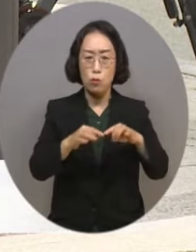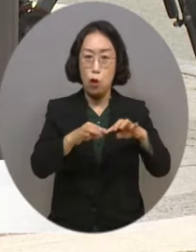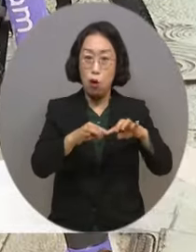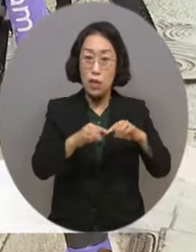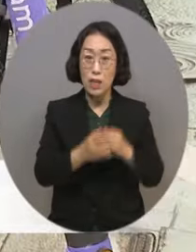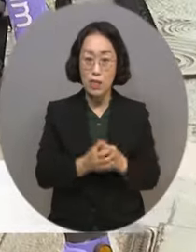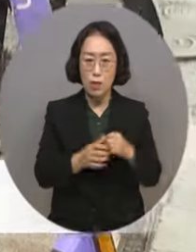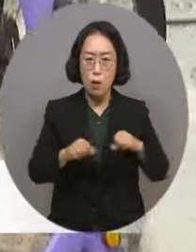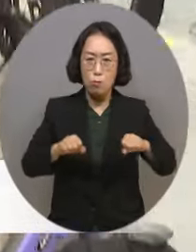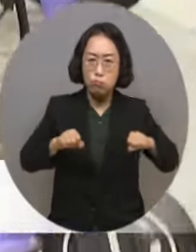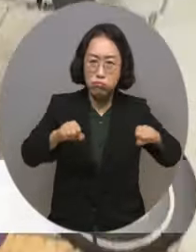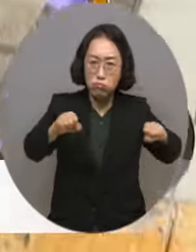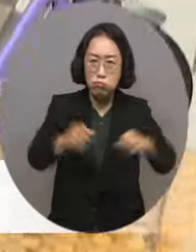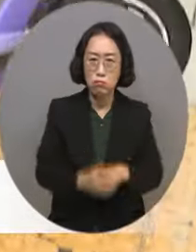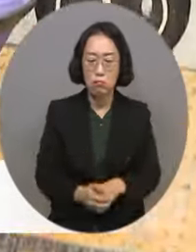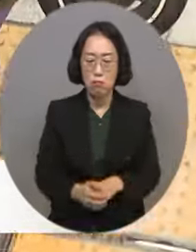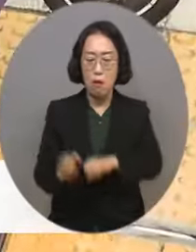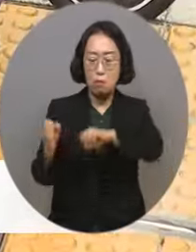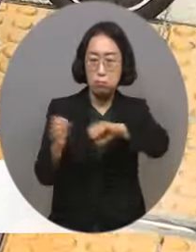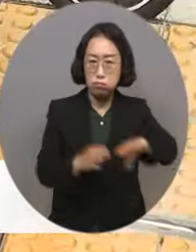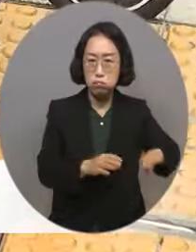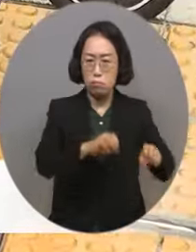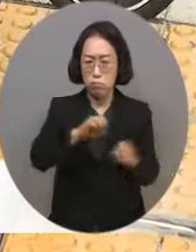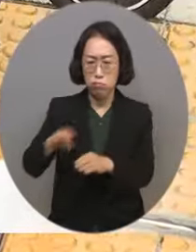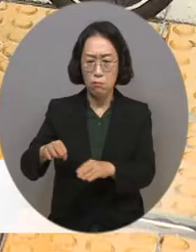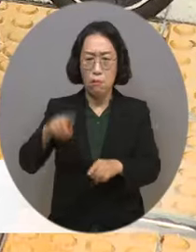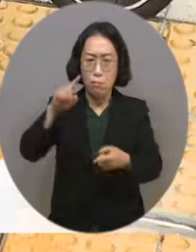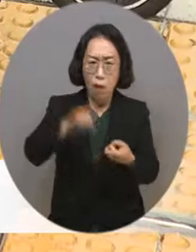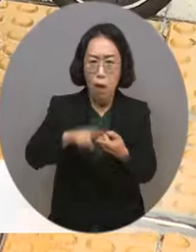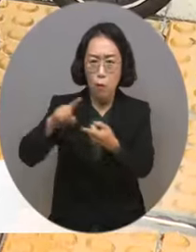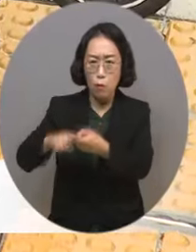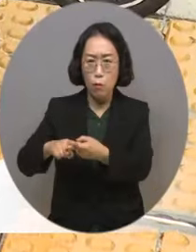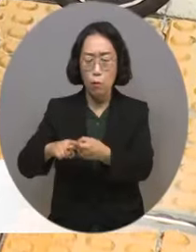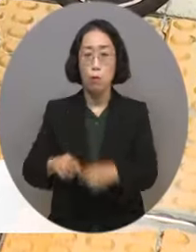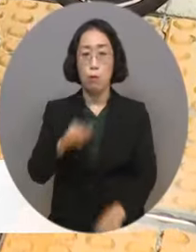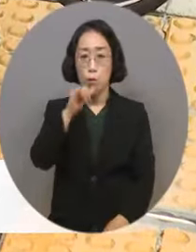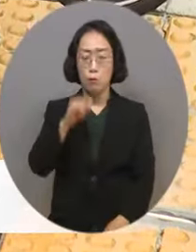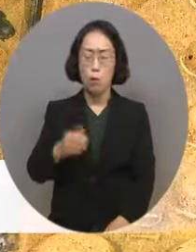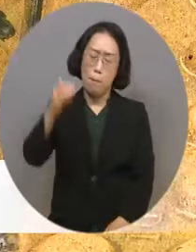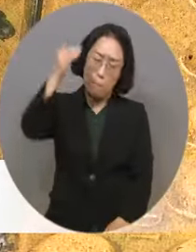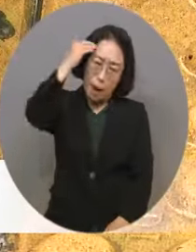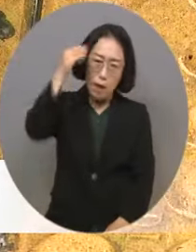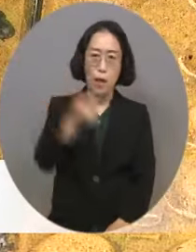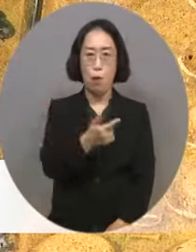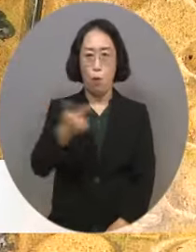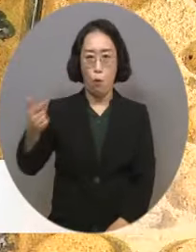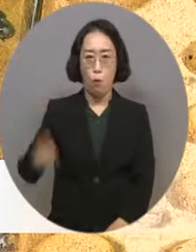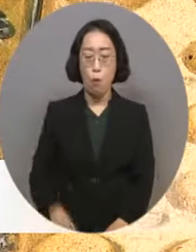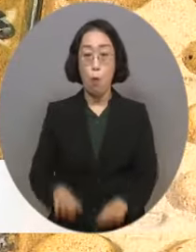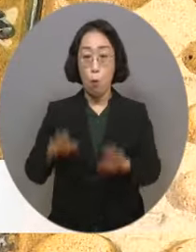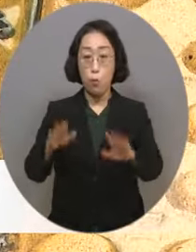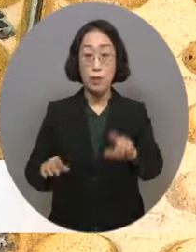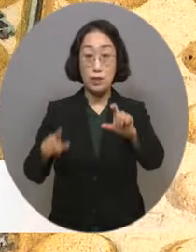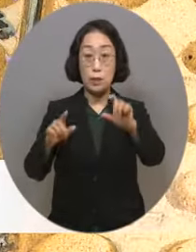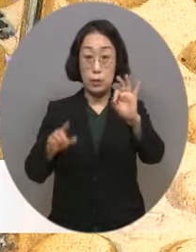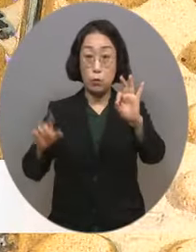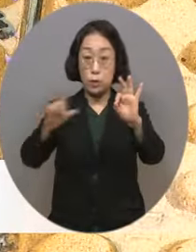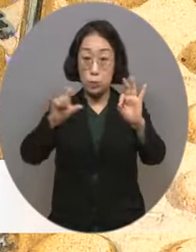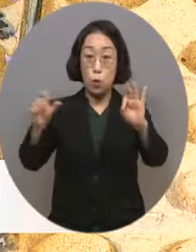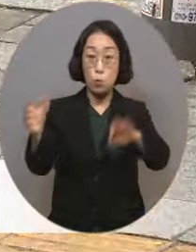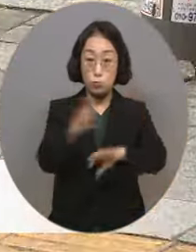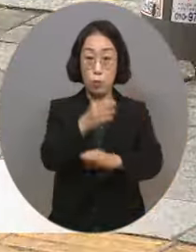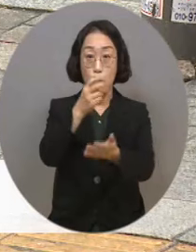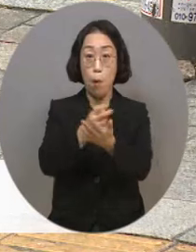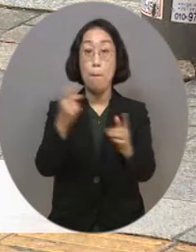방치돼 시각 장애인의 안전사고 위험이 존재합니다 이에 정부는 이달 15일부터 교통약자법 개정에